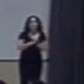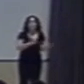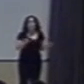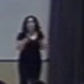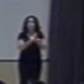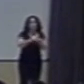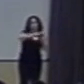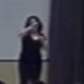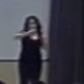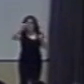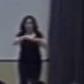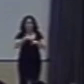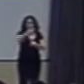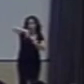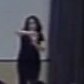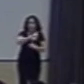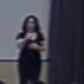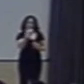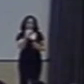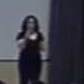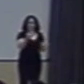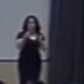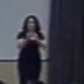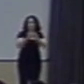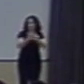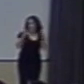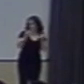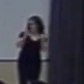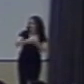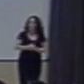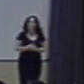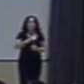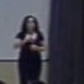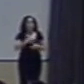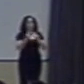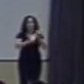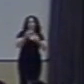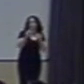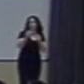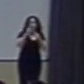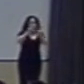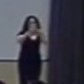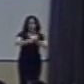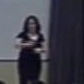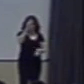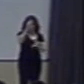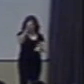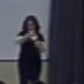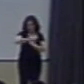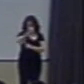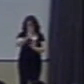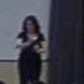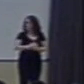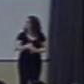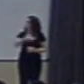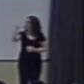unes dades només per situar-nos una miqueta de què estem parlant, no? Perquè em sembla que així podrem fer una anàlisi més acurat. No? Aquestes són